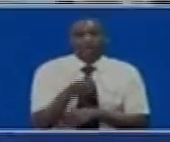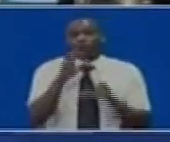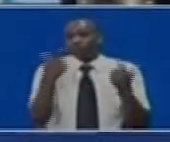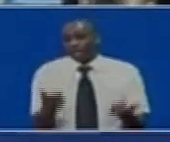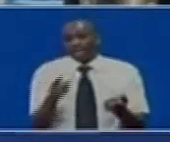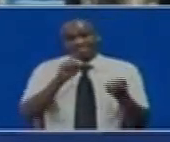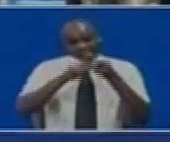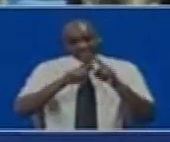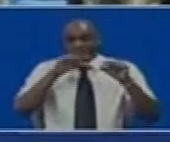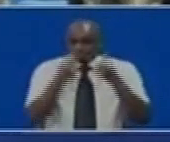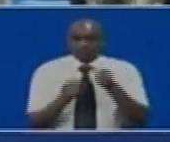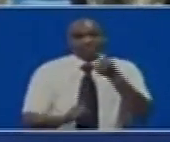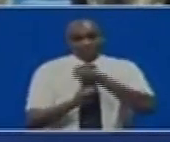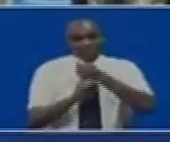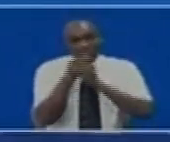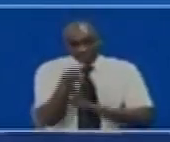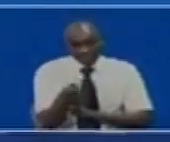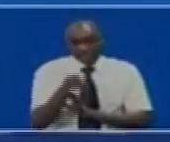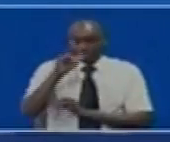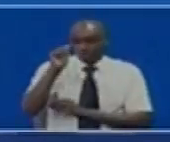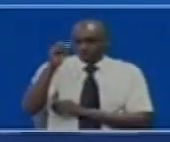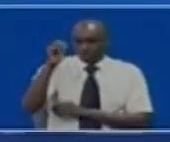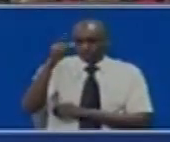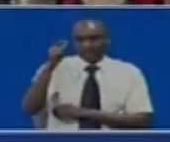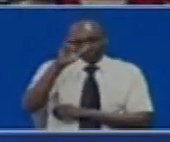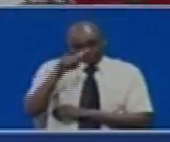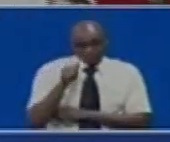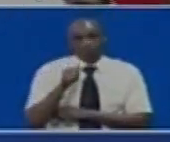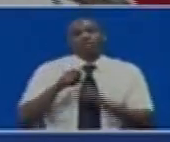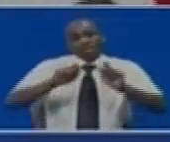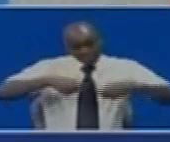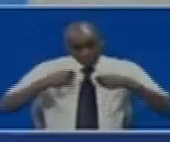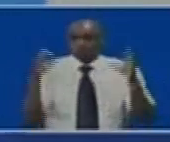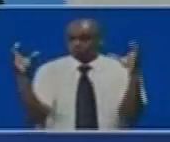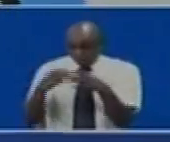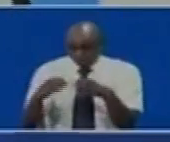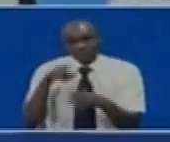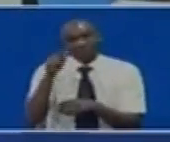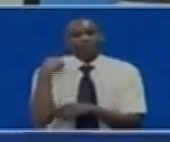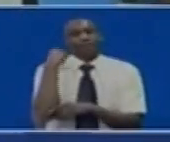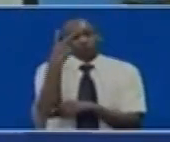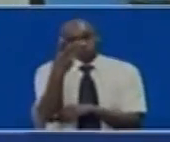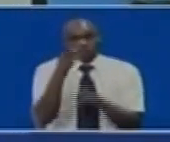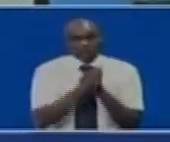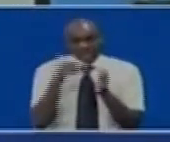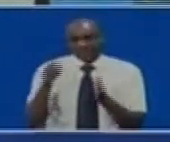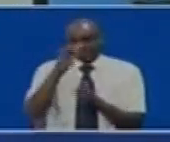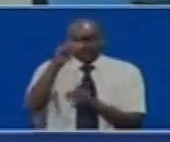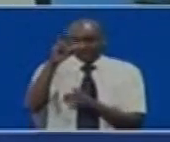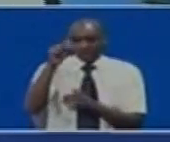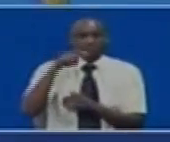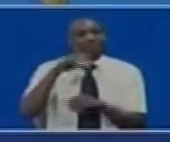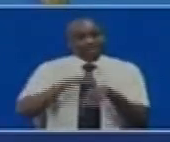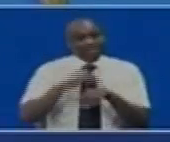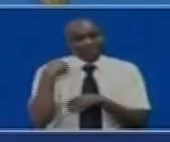na kampuni ya Standard Group. Robert Utieno kutoka klabu ya Limuru alimaliza katika nafasi ya pili, huku Shandi Marwa akichukua